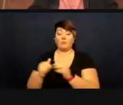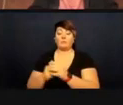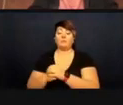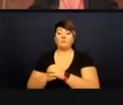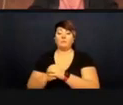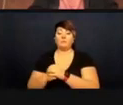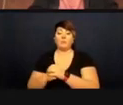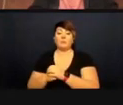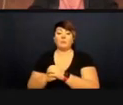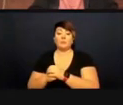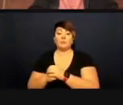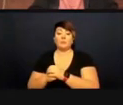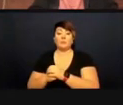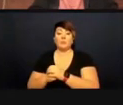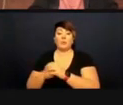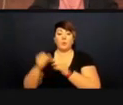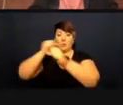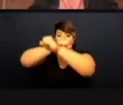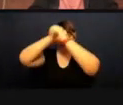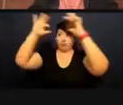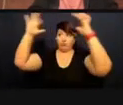uwezo wetu wa kupata